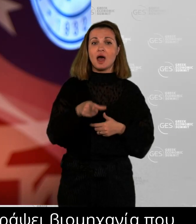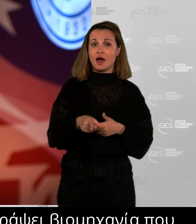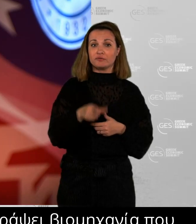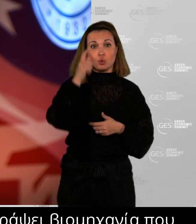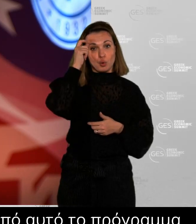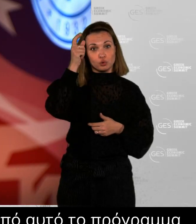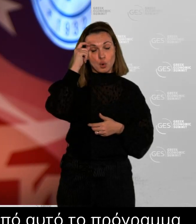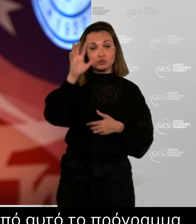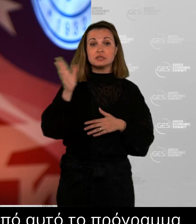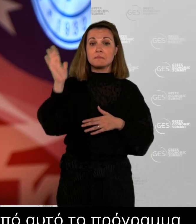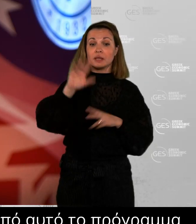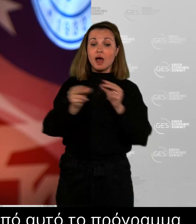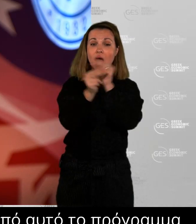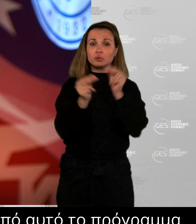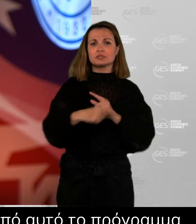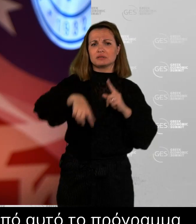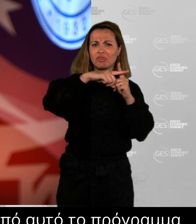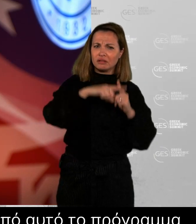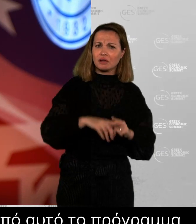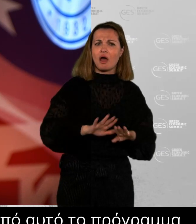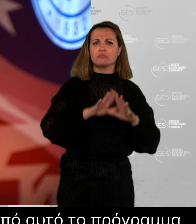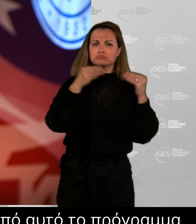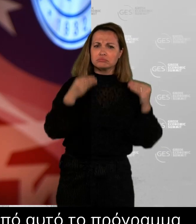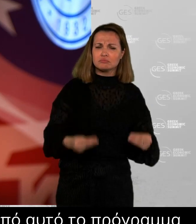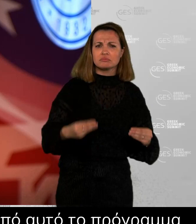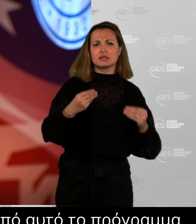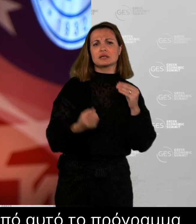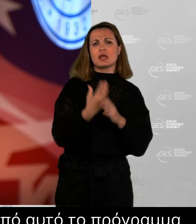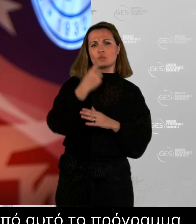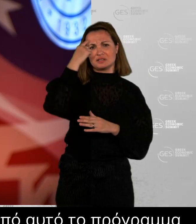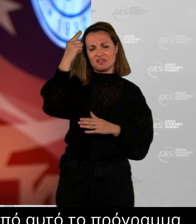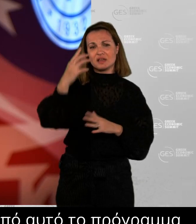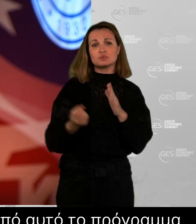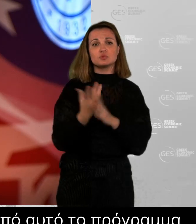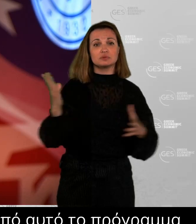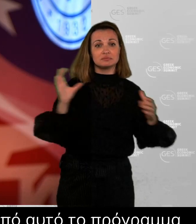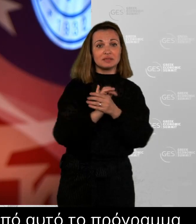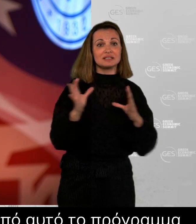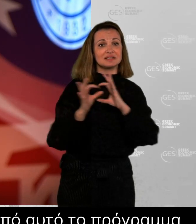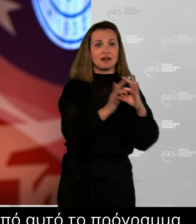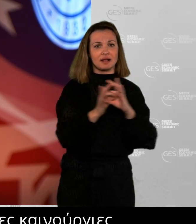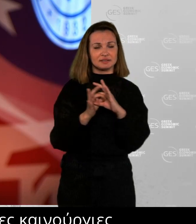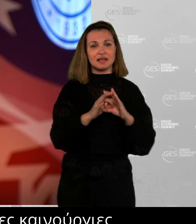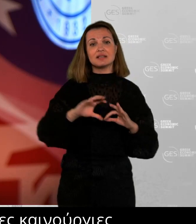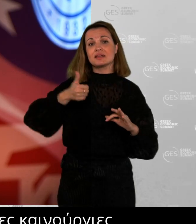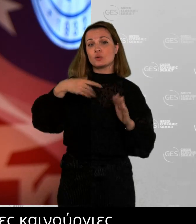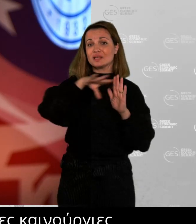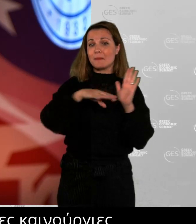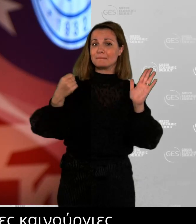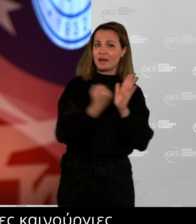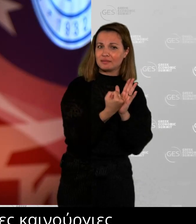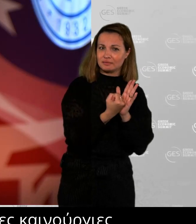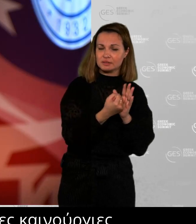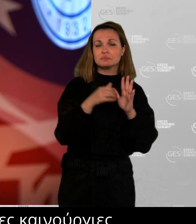Όλοι τις είδαμε, καινούργιες ιδέες, καινούργιες συμμαχίες, καινούργιες πατέντες. Εάν